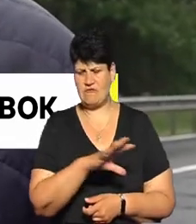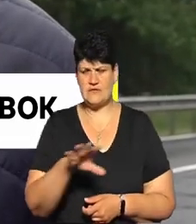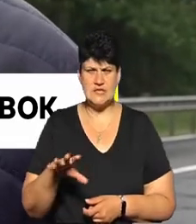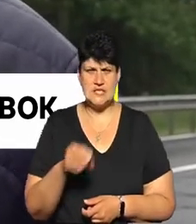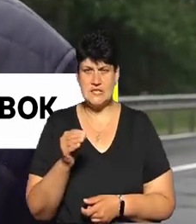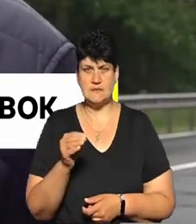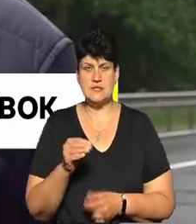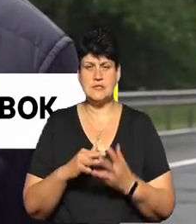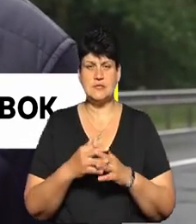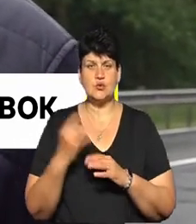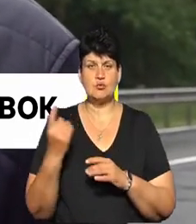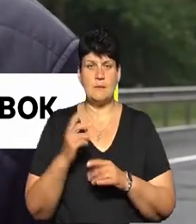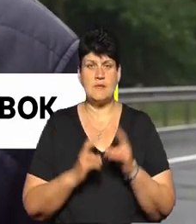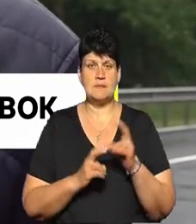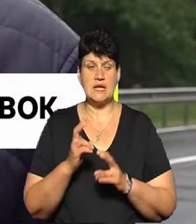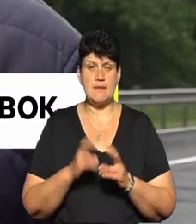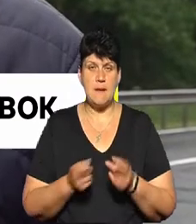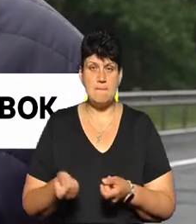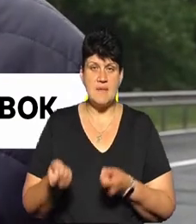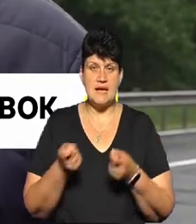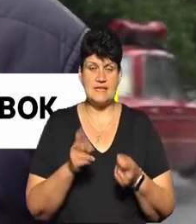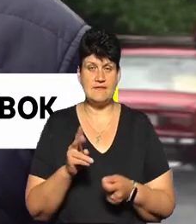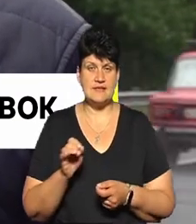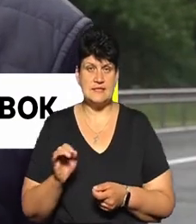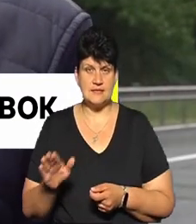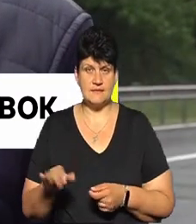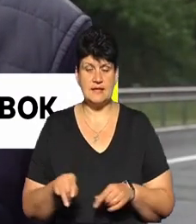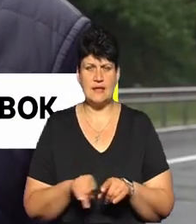підприємства, перевізників і також інших